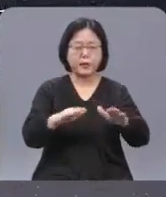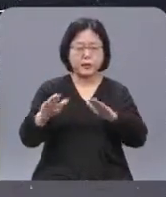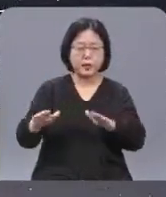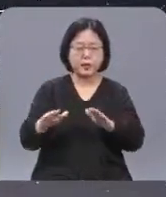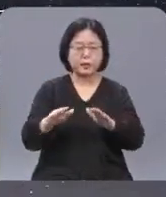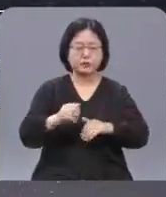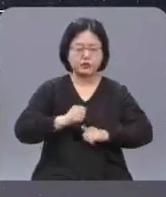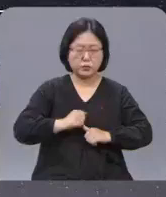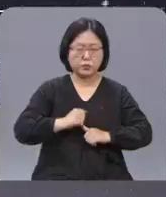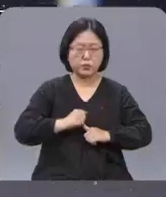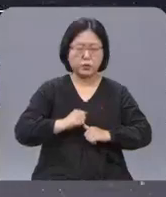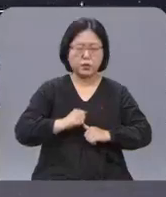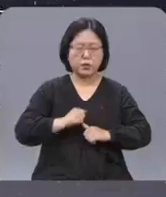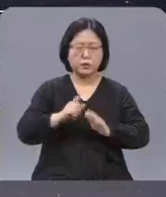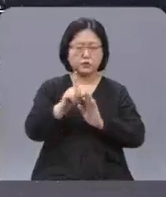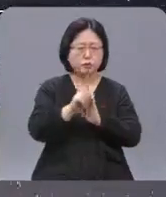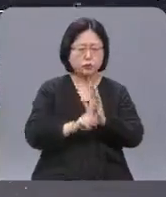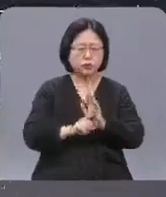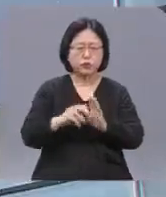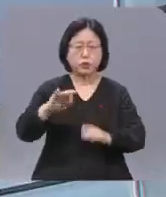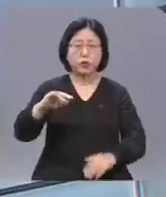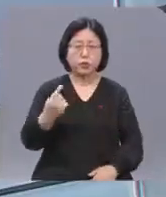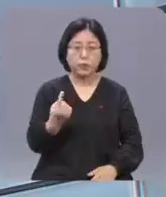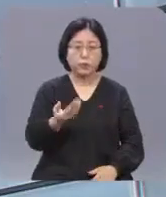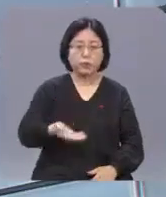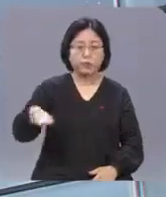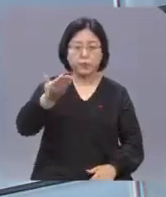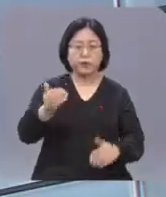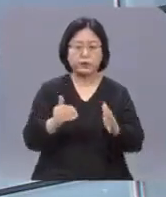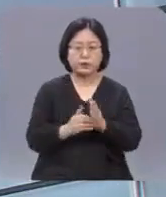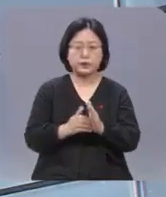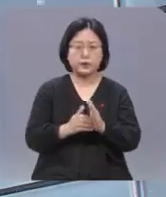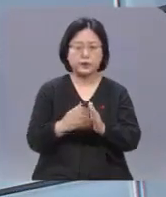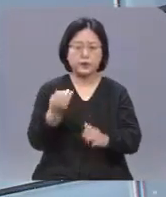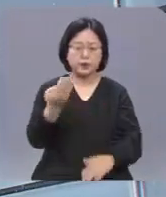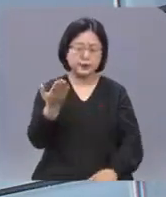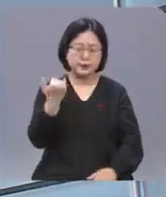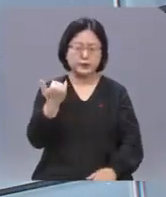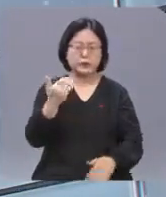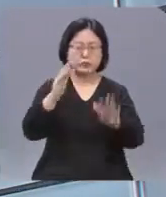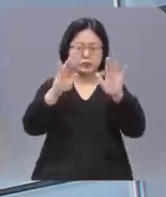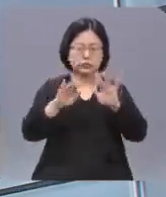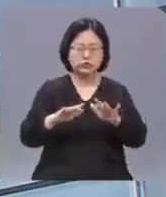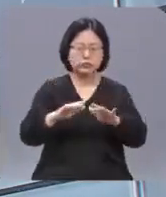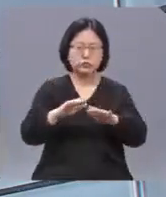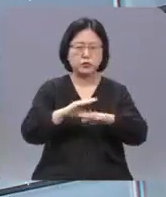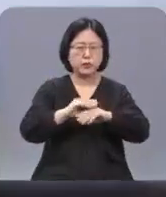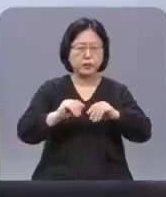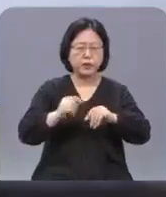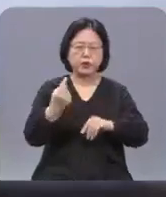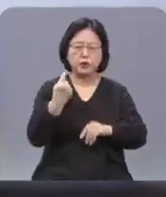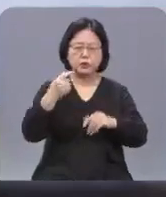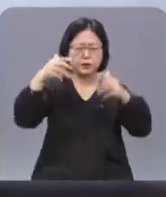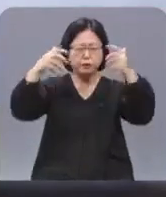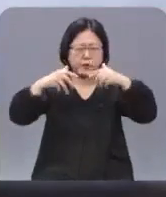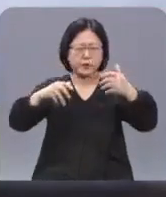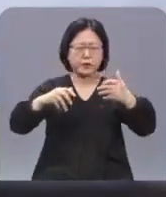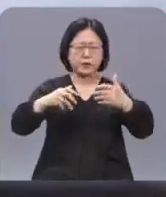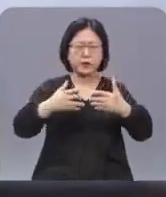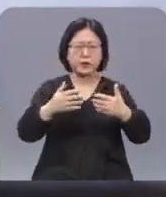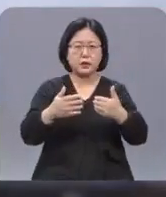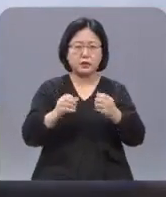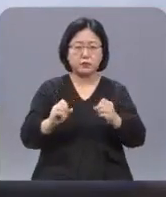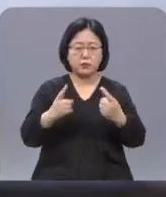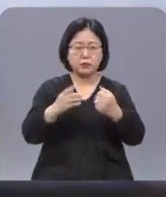저수원주의보가 저스온 경고로 상향 조정됐습니다 며칠 전 내린 뒤 녹지 않은 눈과 어제 내린 비가 섞여